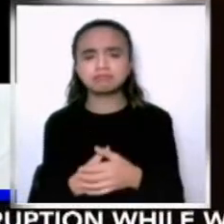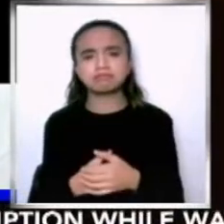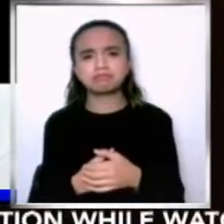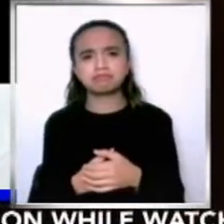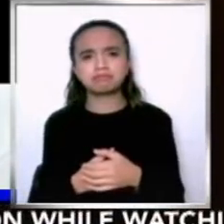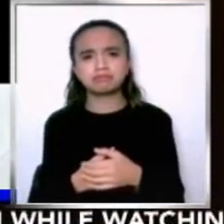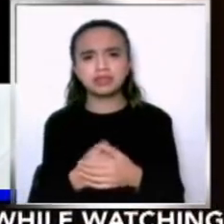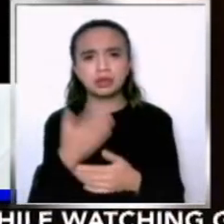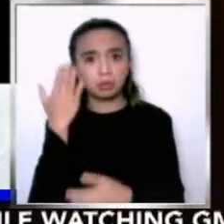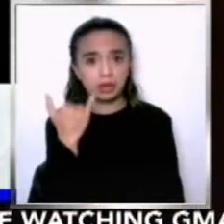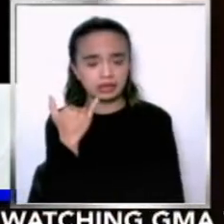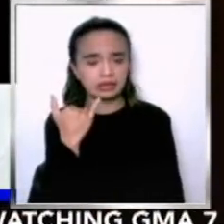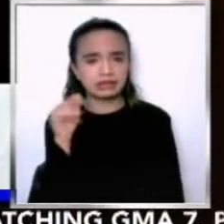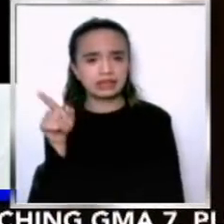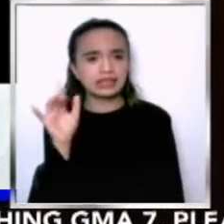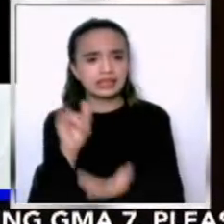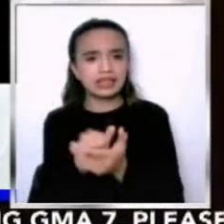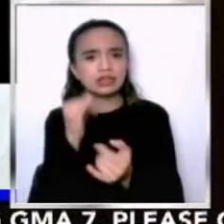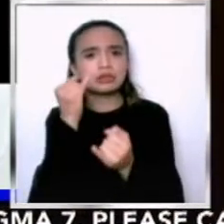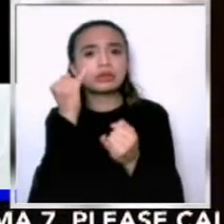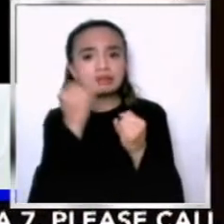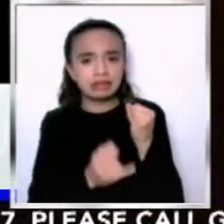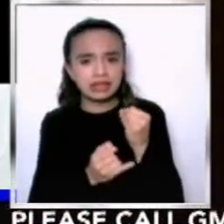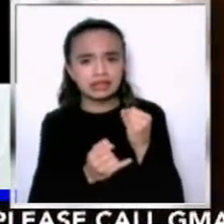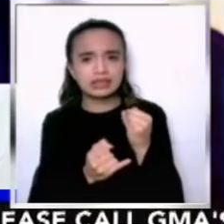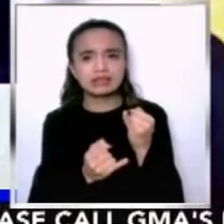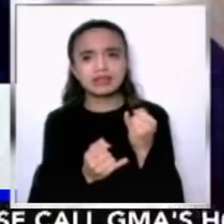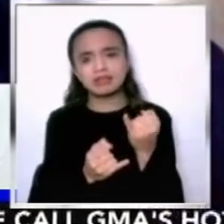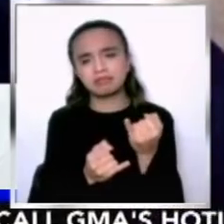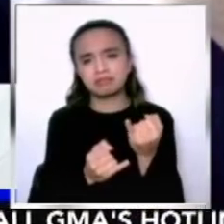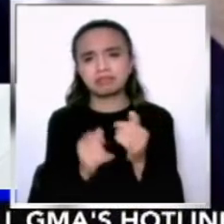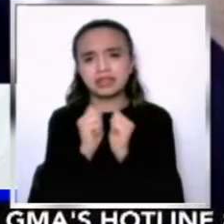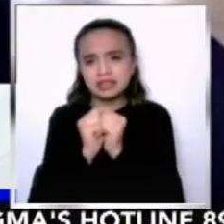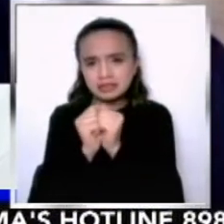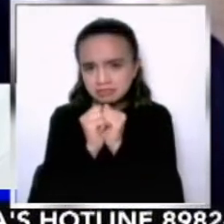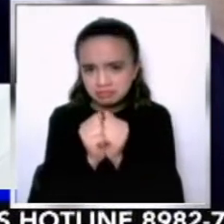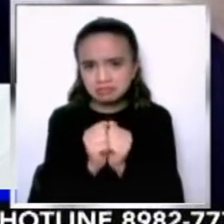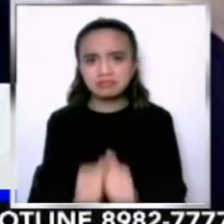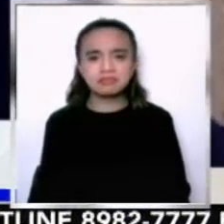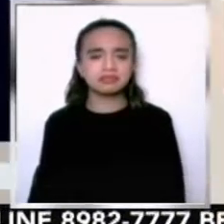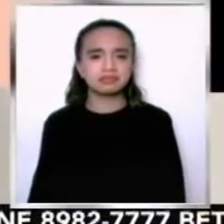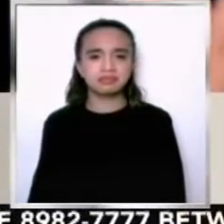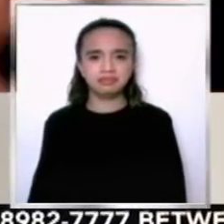ang magiging huli naming pagsasama.